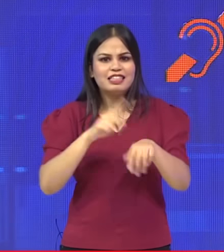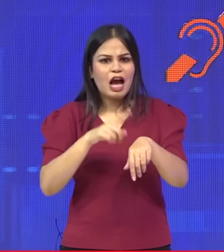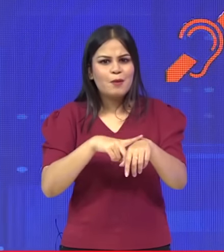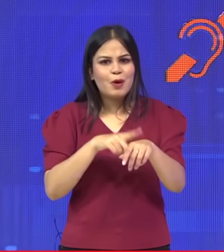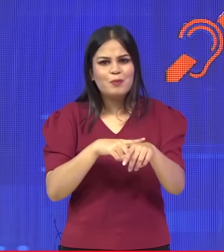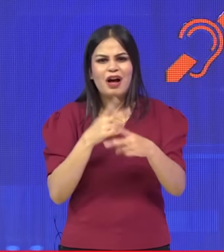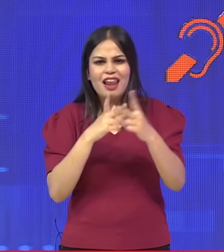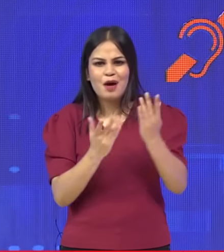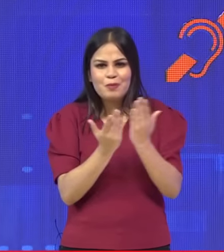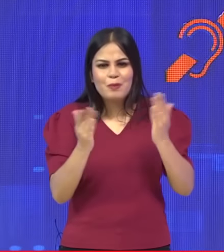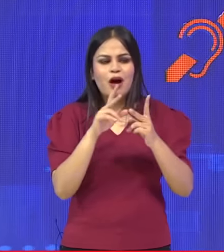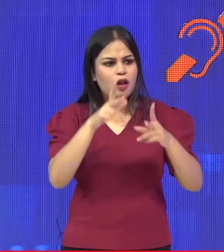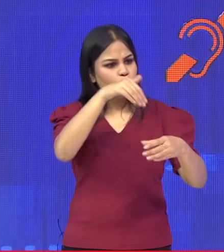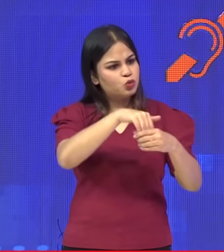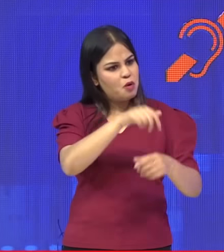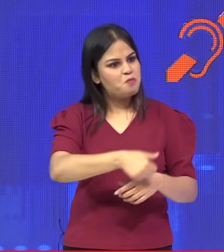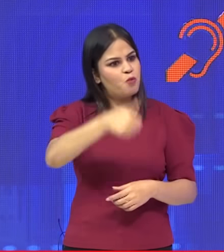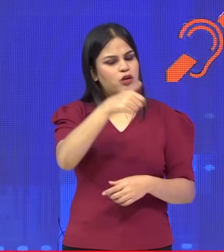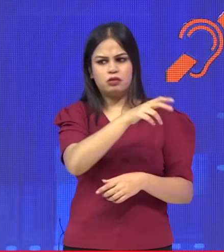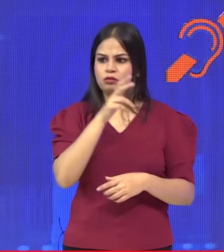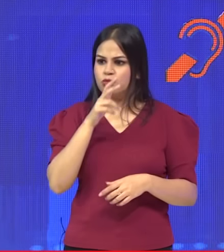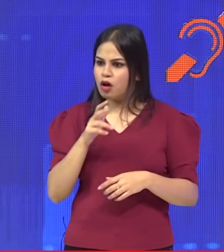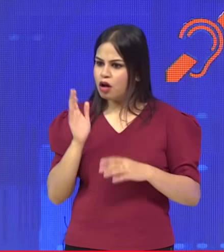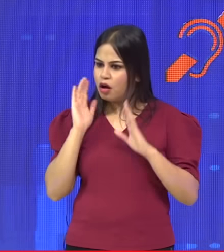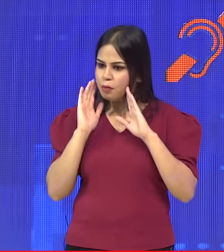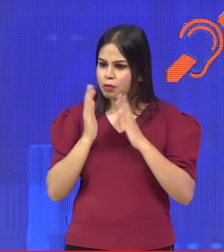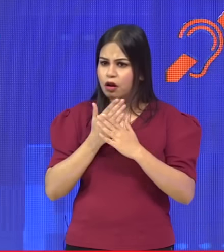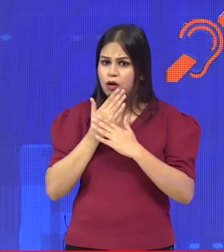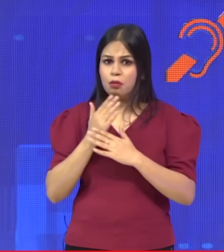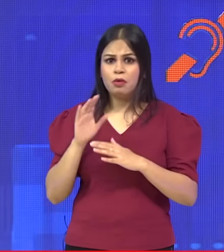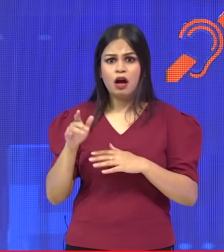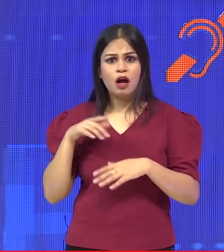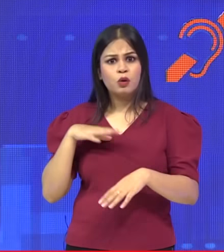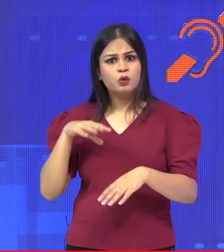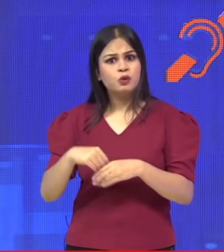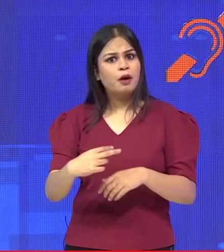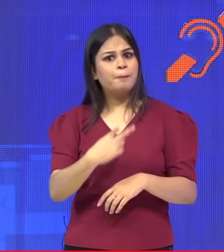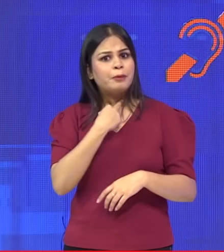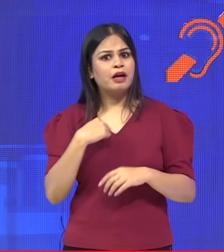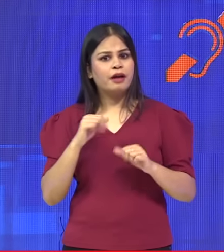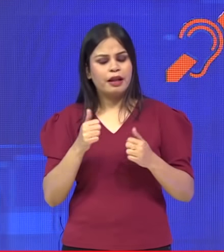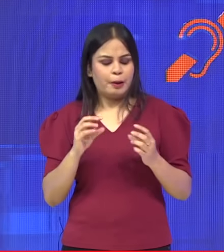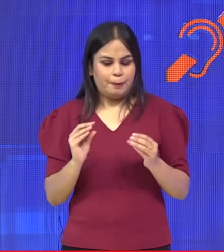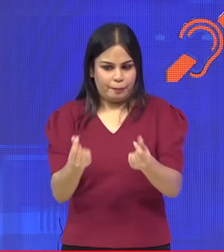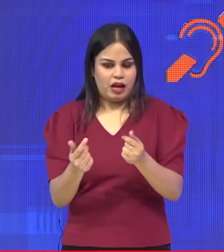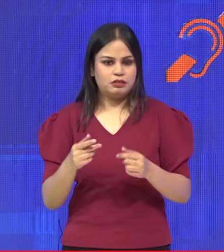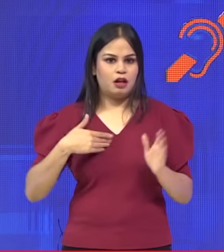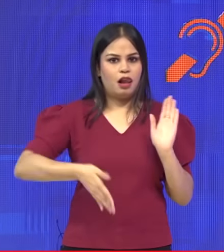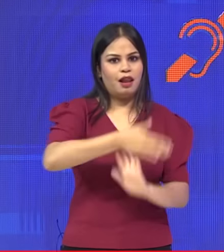के मलिक थे उन्होंने कहा बापू ये तो इस करण का अपन भी फस जाएंगे यहां से निकाल लो